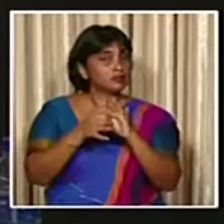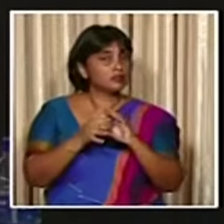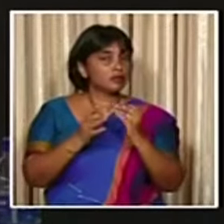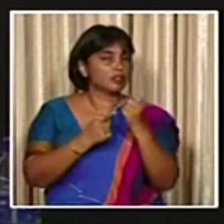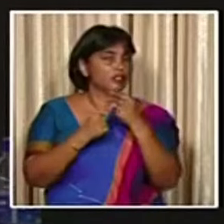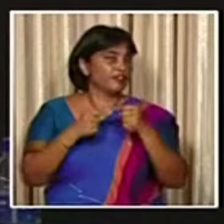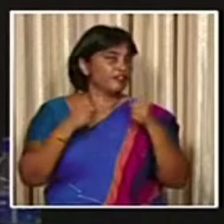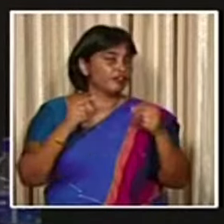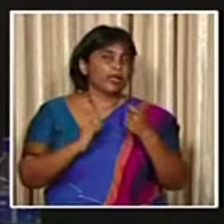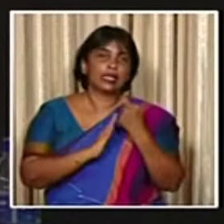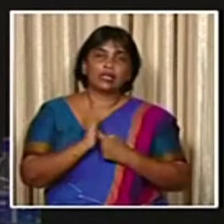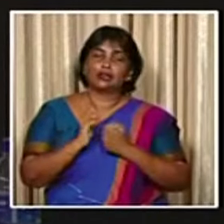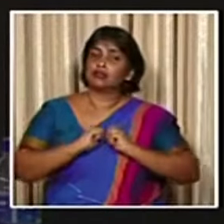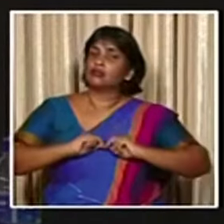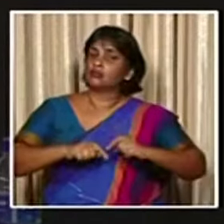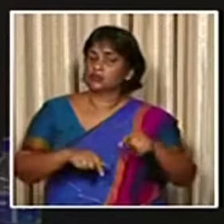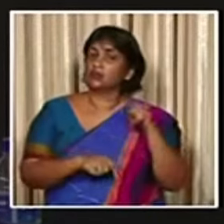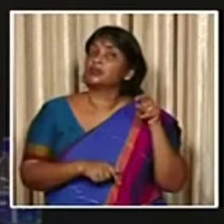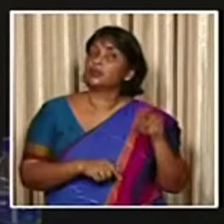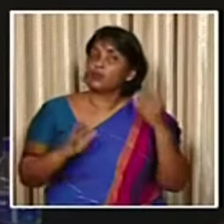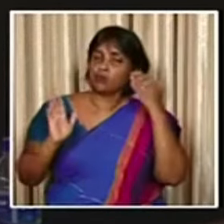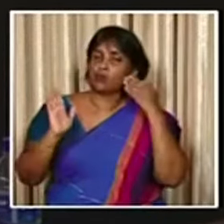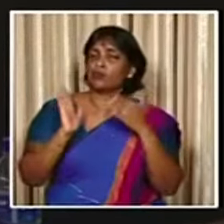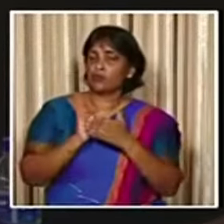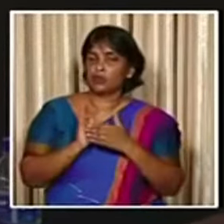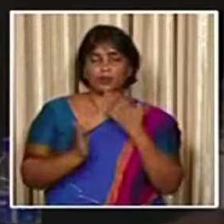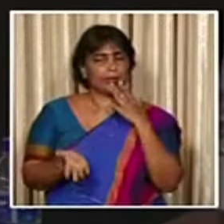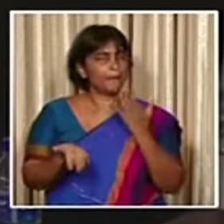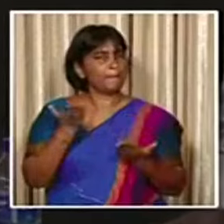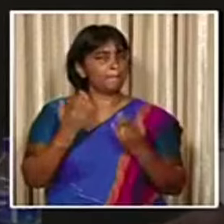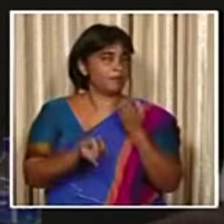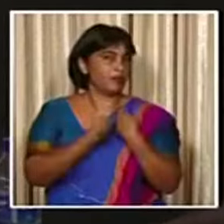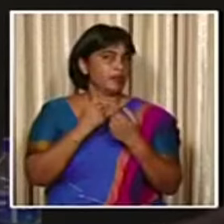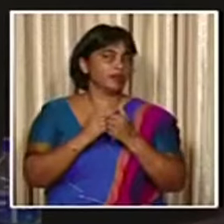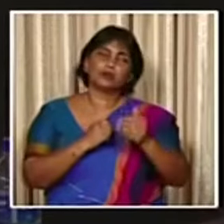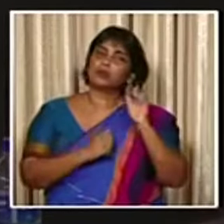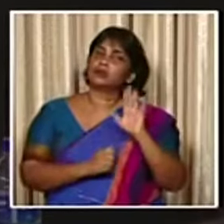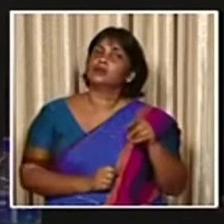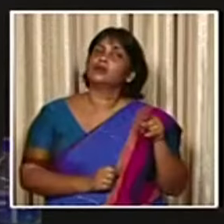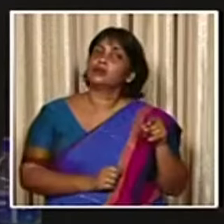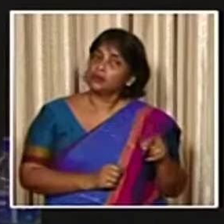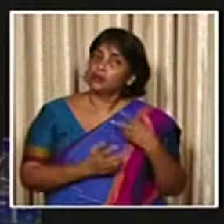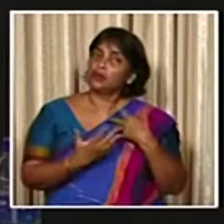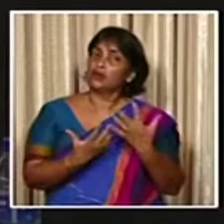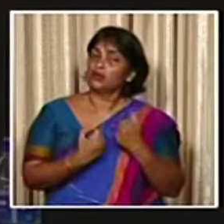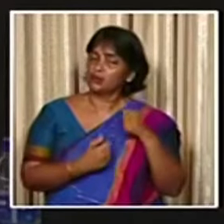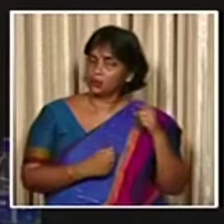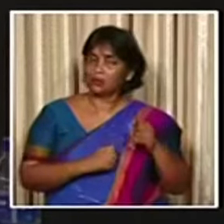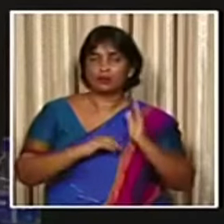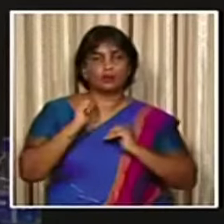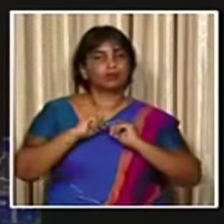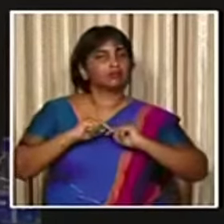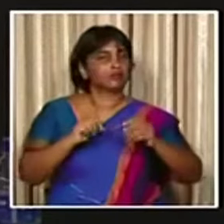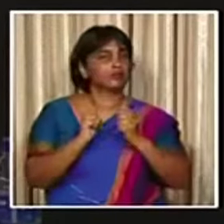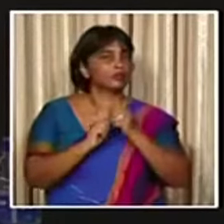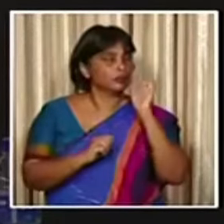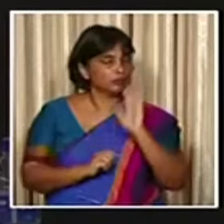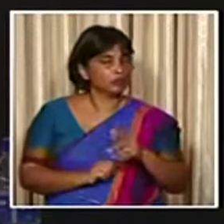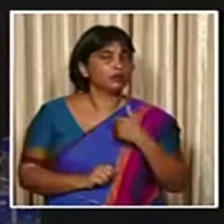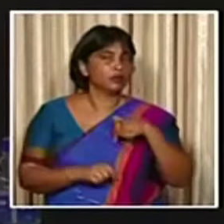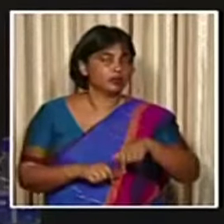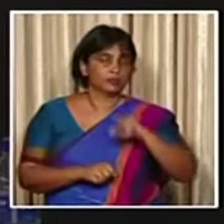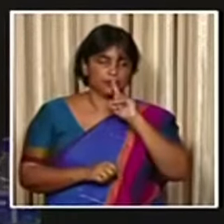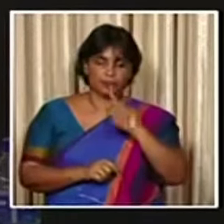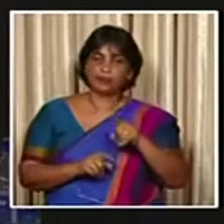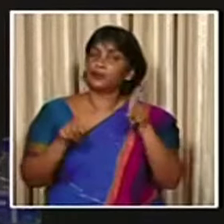අයට විරුද්ධව නීතිය ක්‍රියාත්මක කරන්නත් ඒ පිළිබඳව අපක්ෂපාතී පරීක්ෂණයක් ක්‍රියාත්මක කරන්නත් අවශ්‍ය කරන ක්‍රියාදාමය අපි කරනවා කියන එක